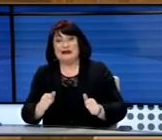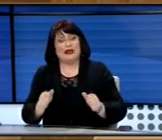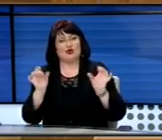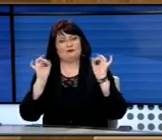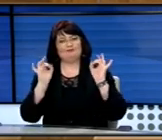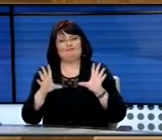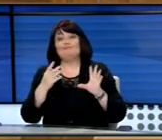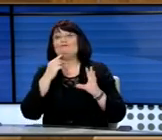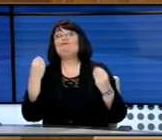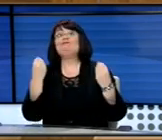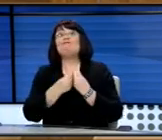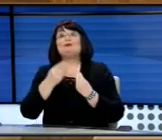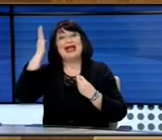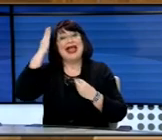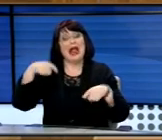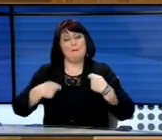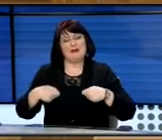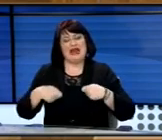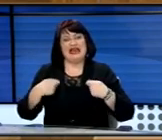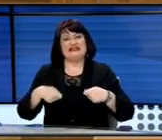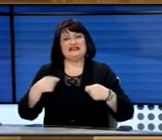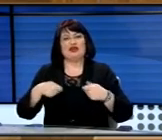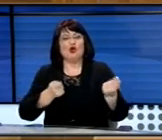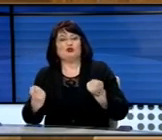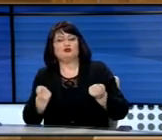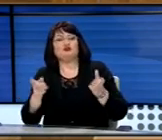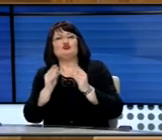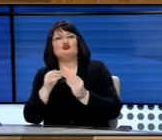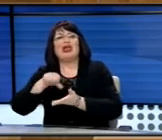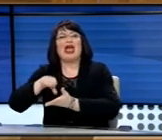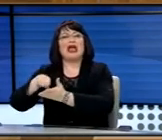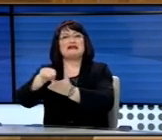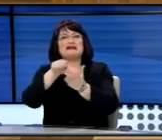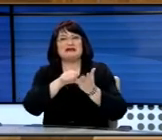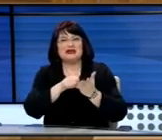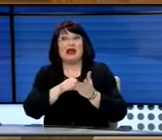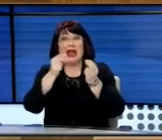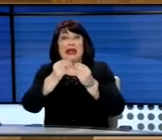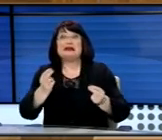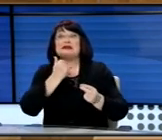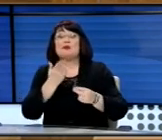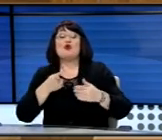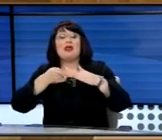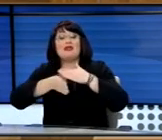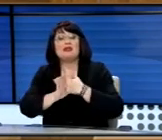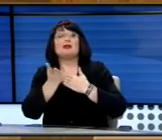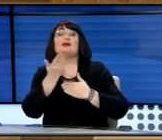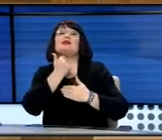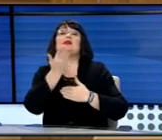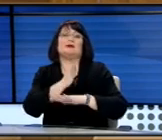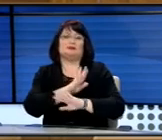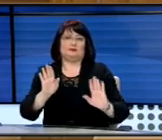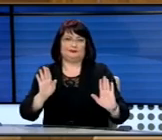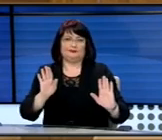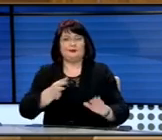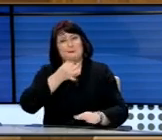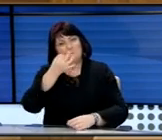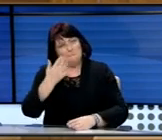μορφή καπιταλιστικής, αστικής διαχείρισης δεν μπορεί να δώσει λύση και διέξοδο. Και αυτό το λέγαμε